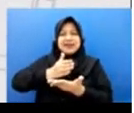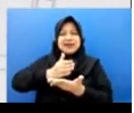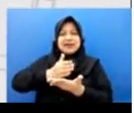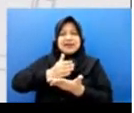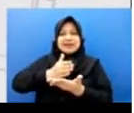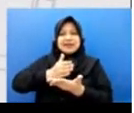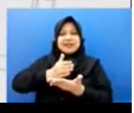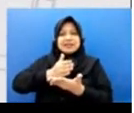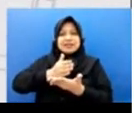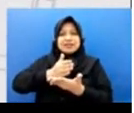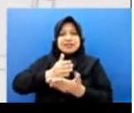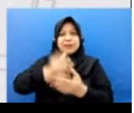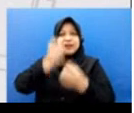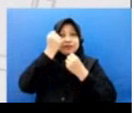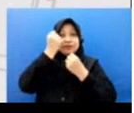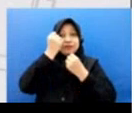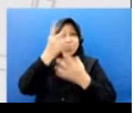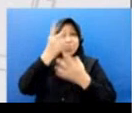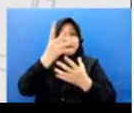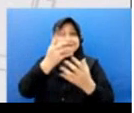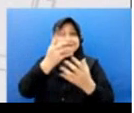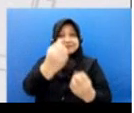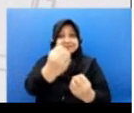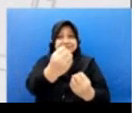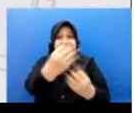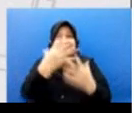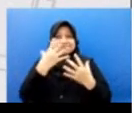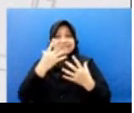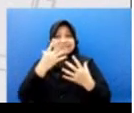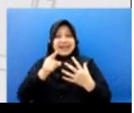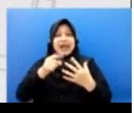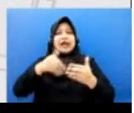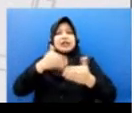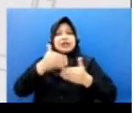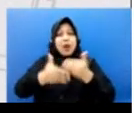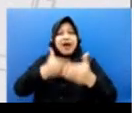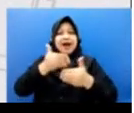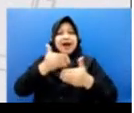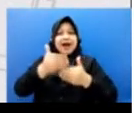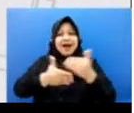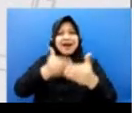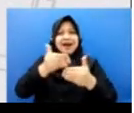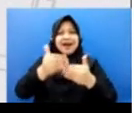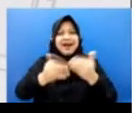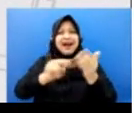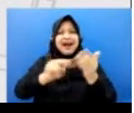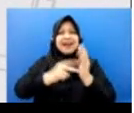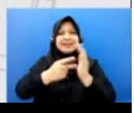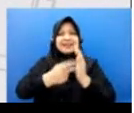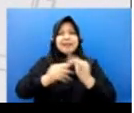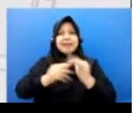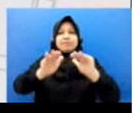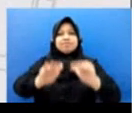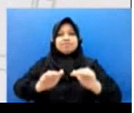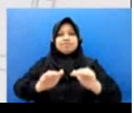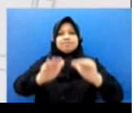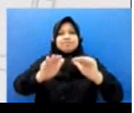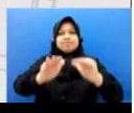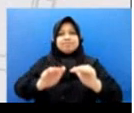aktif informasi yang dia terima. Ini berarti dia berjalan perlahan-lahan. Sudah mulai jalan tapi